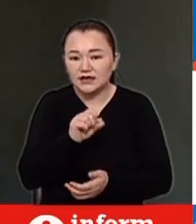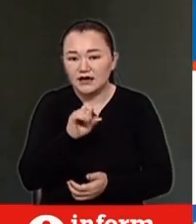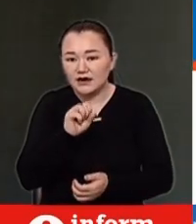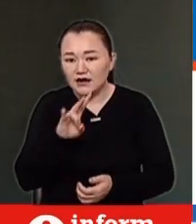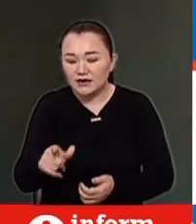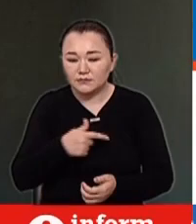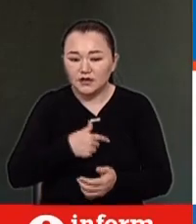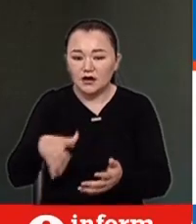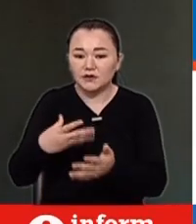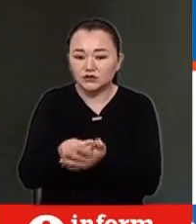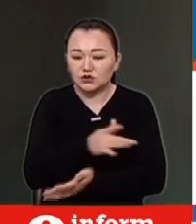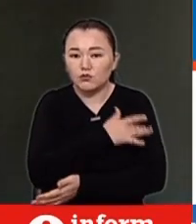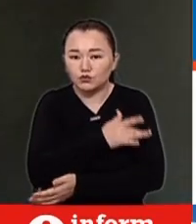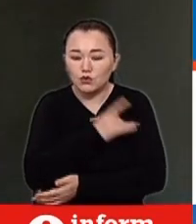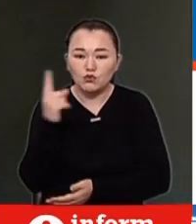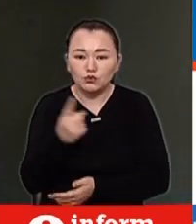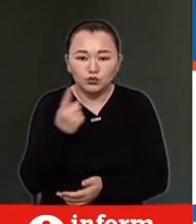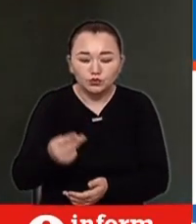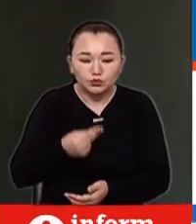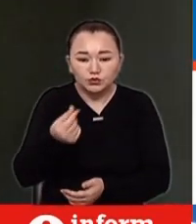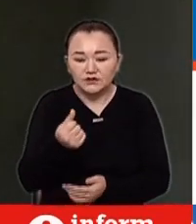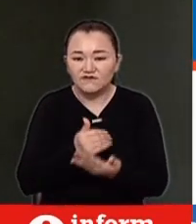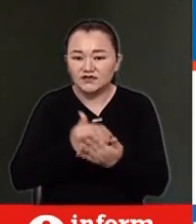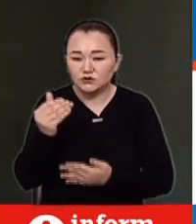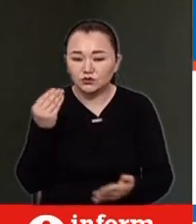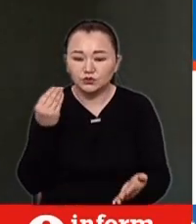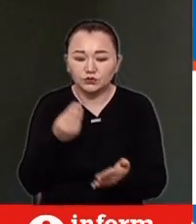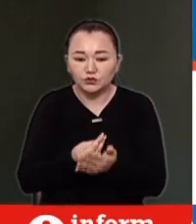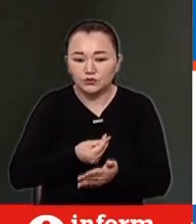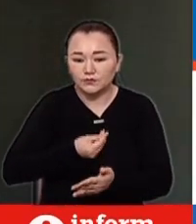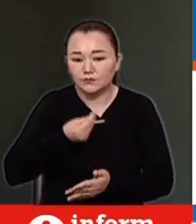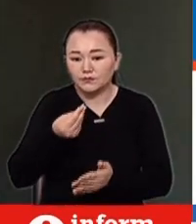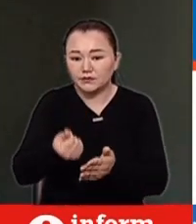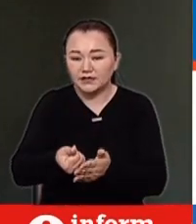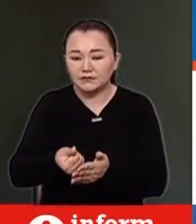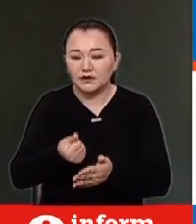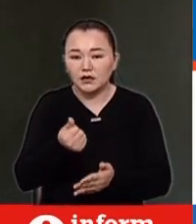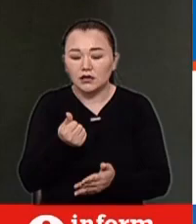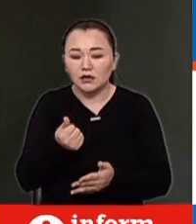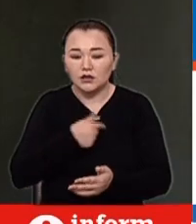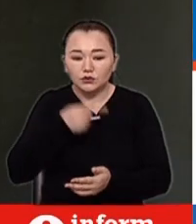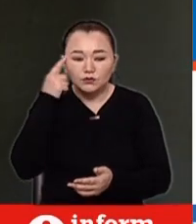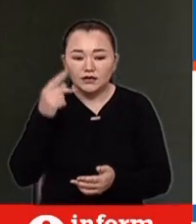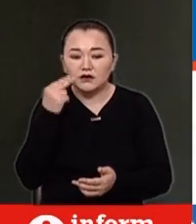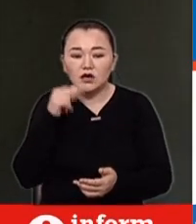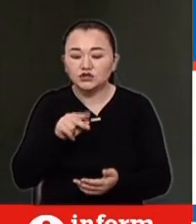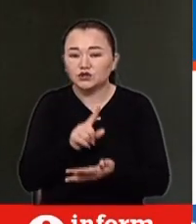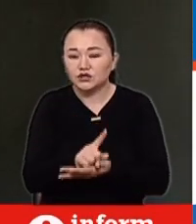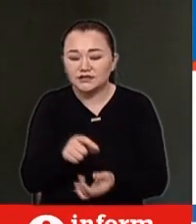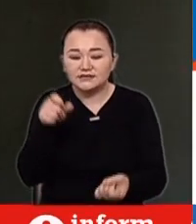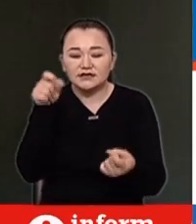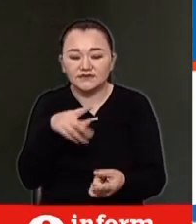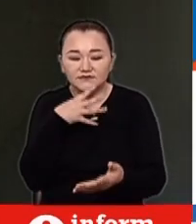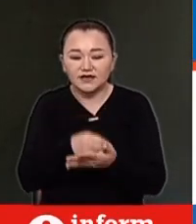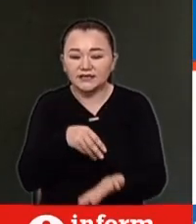оплачиваем коммунальные услуги по высоким тарифам, я думаю, и качество должно соответствовать своей